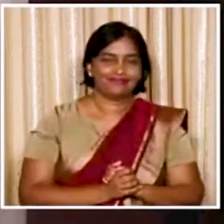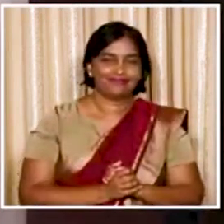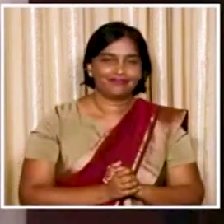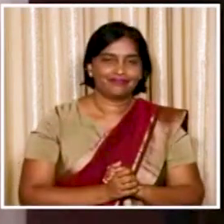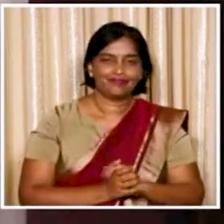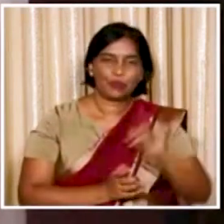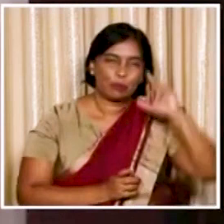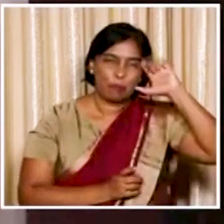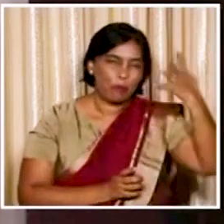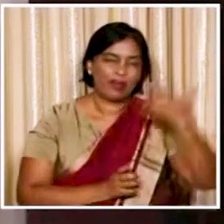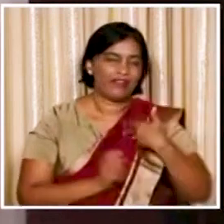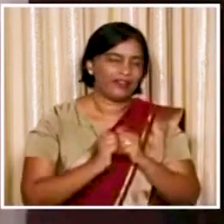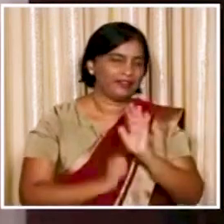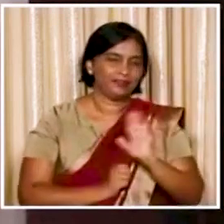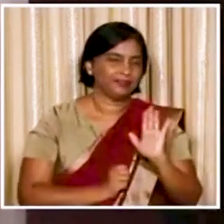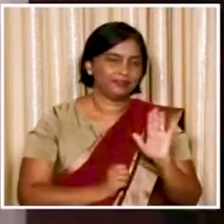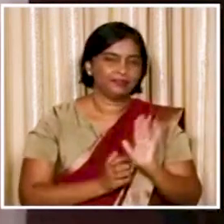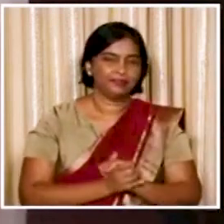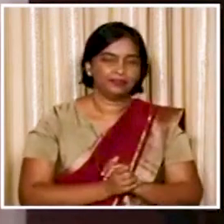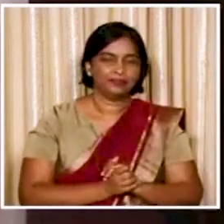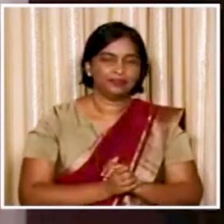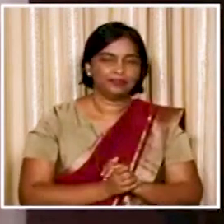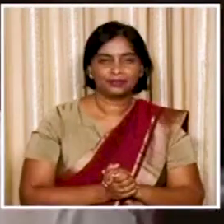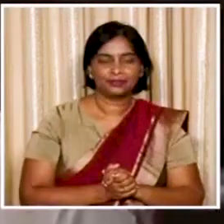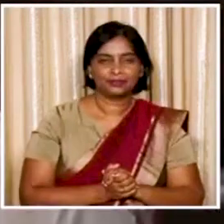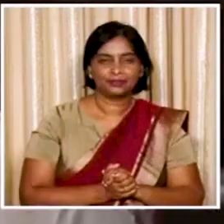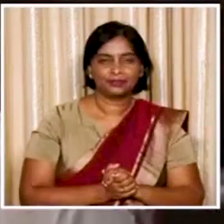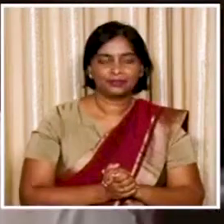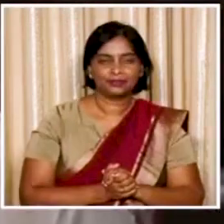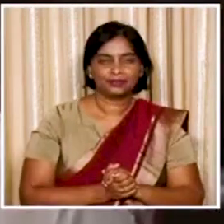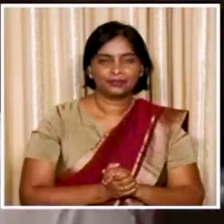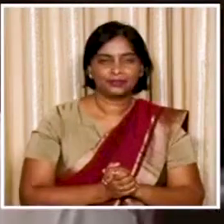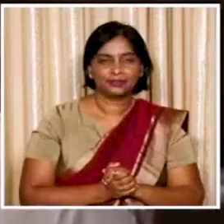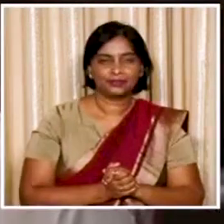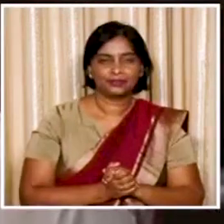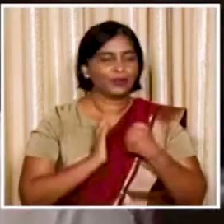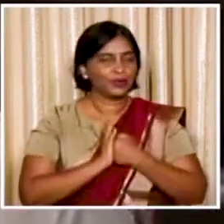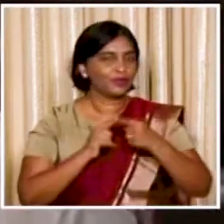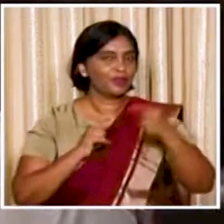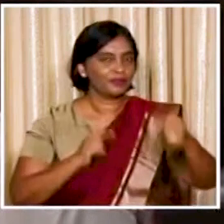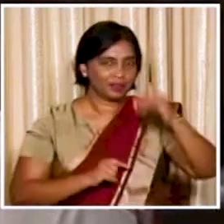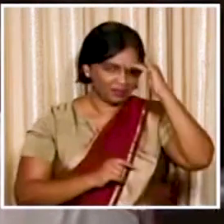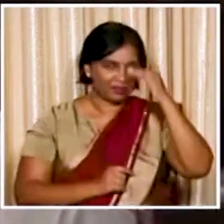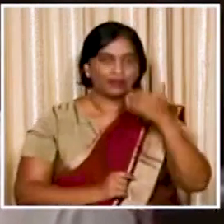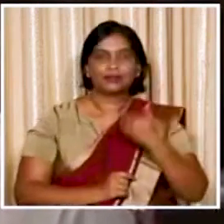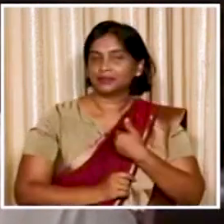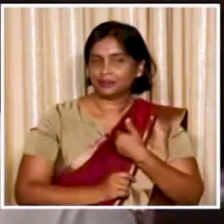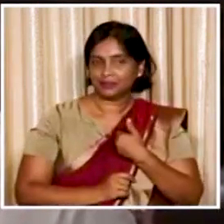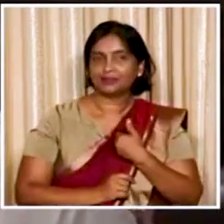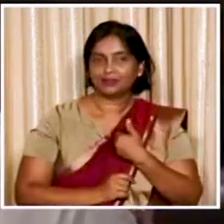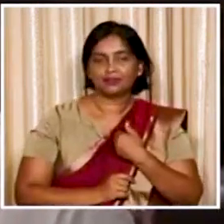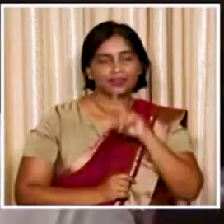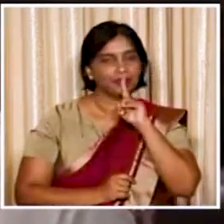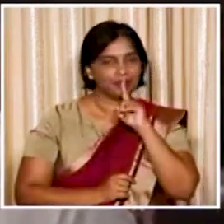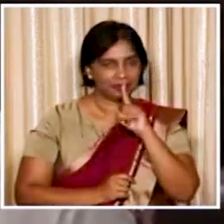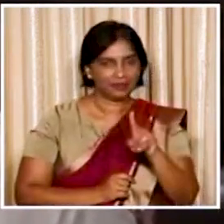ඒ මෝඩ වැඩ ගොංගඩ කරන්නේ ජනතුම ඉන්න මේ කතා අහලම යන්න. I have asked the state minister to take the question and to answer the question. Okay.